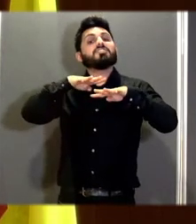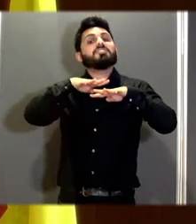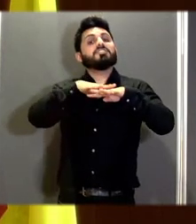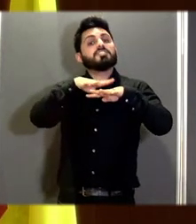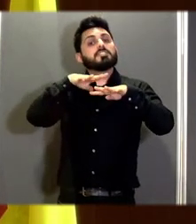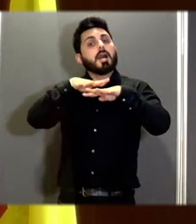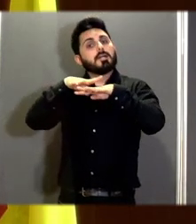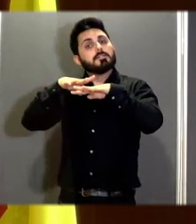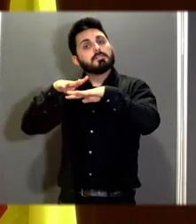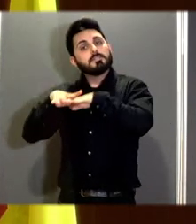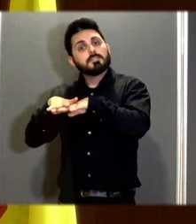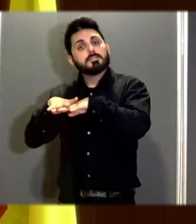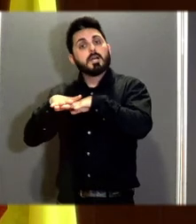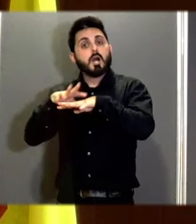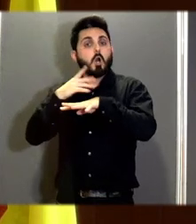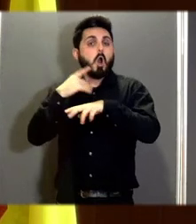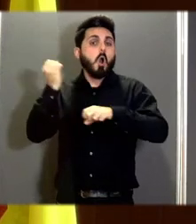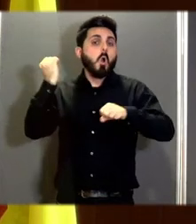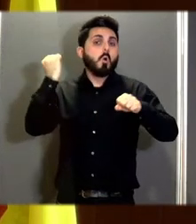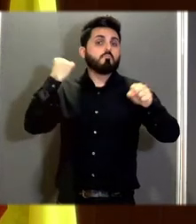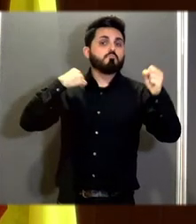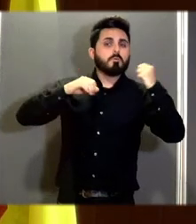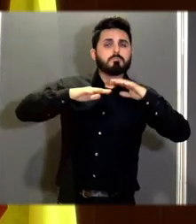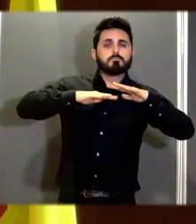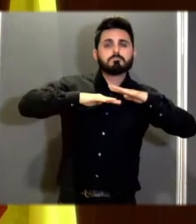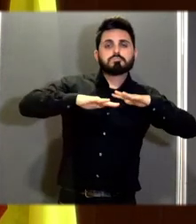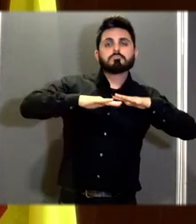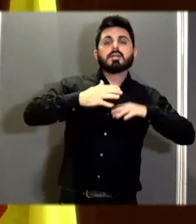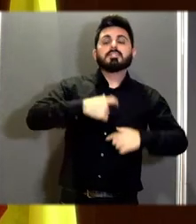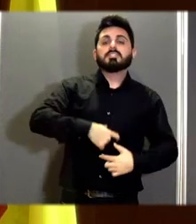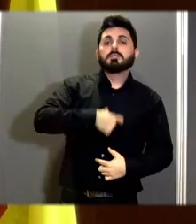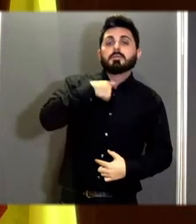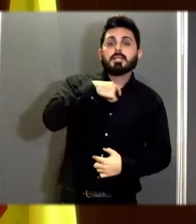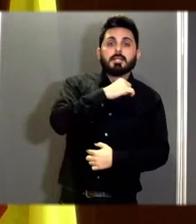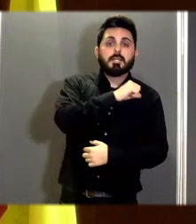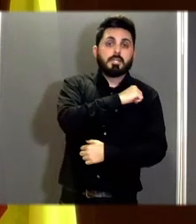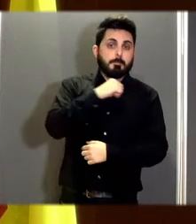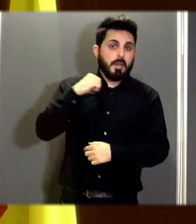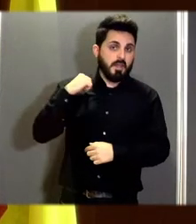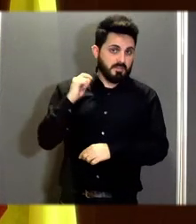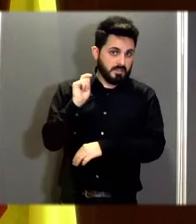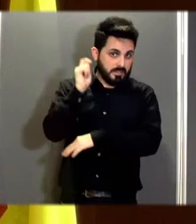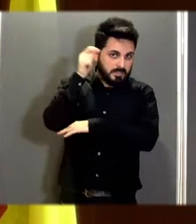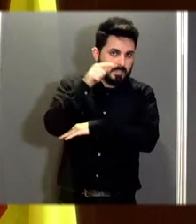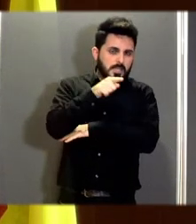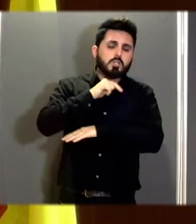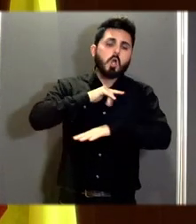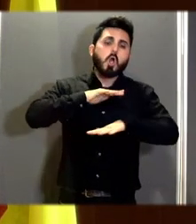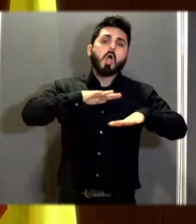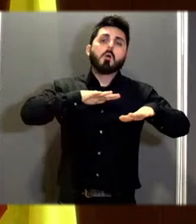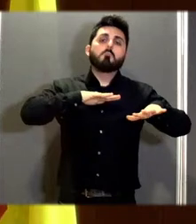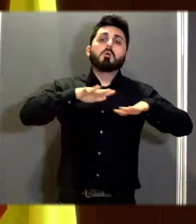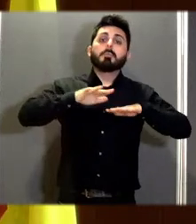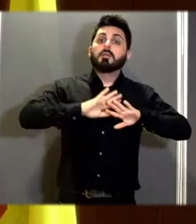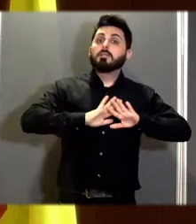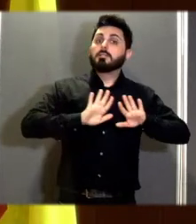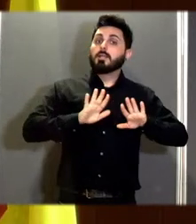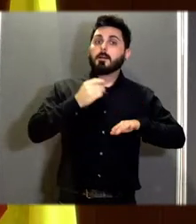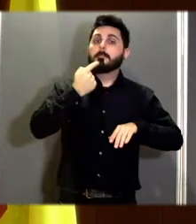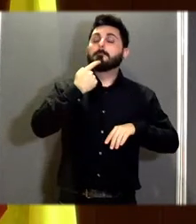del moviment civil independentista, deia en Marcel. És més que un moviment, és un poble, evidentment,